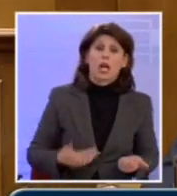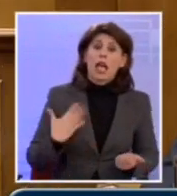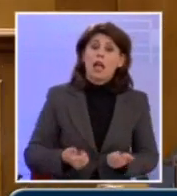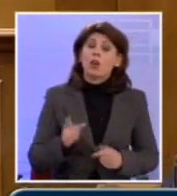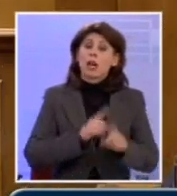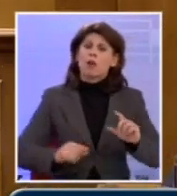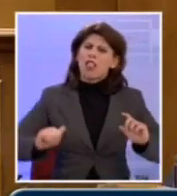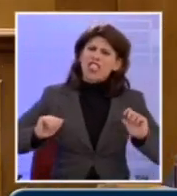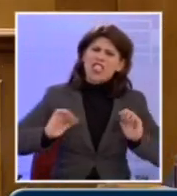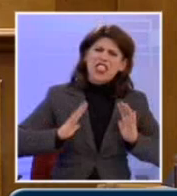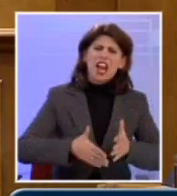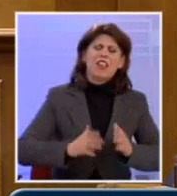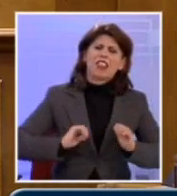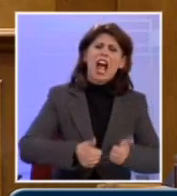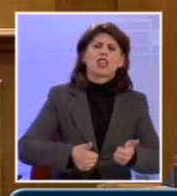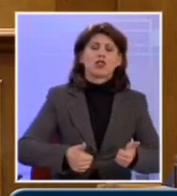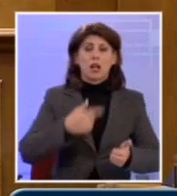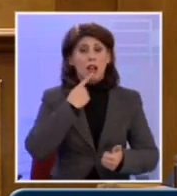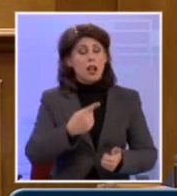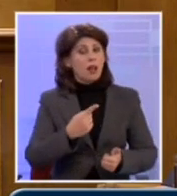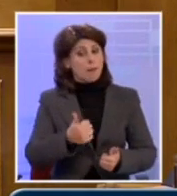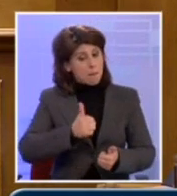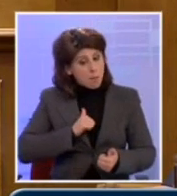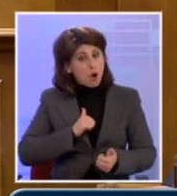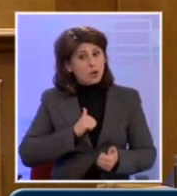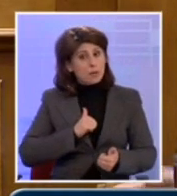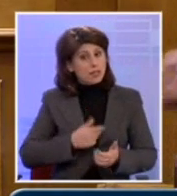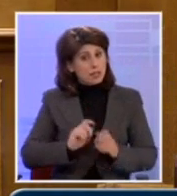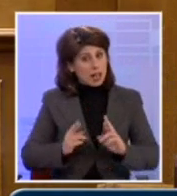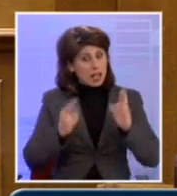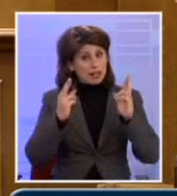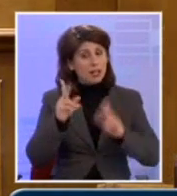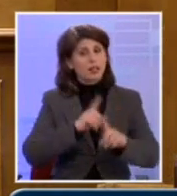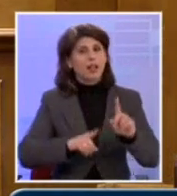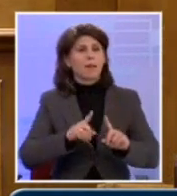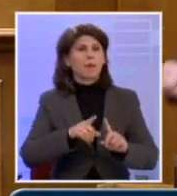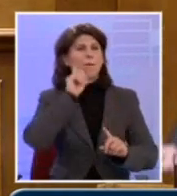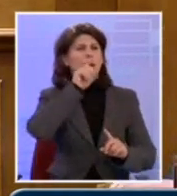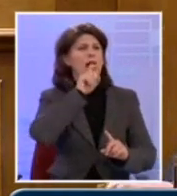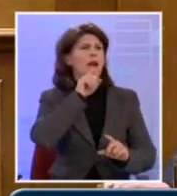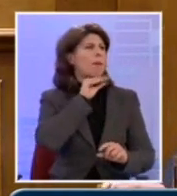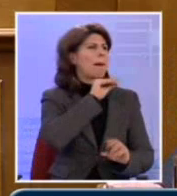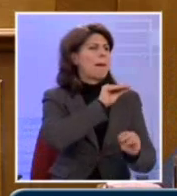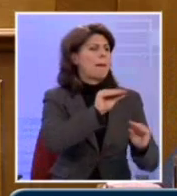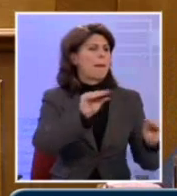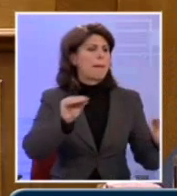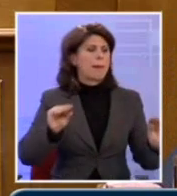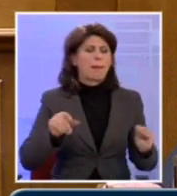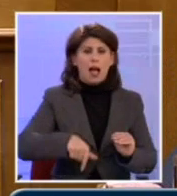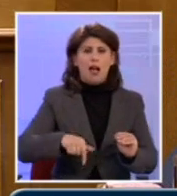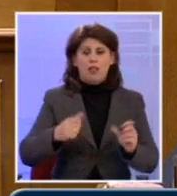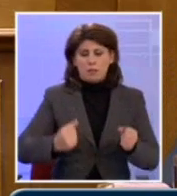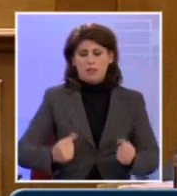ορισμένοι το θράσος να ομιλούν για μονομερή ενέργεια και κάποιοι να το παπαγαλίζουν και εδώ από αυτά τα έδρανα.